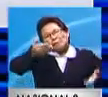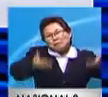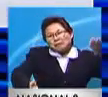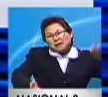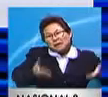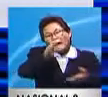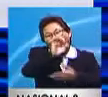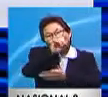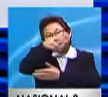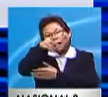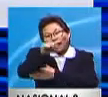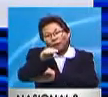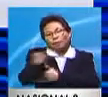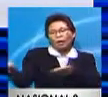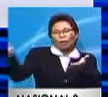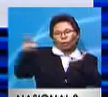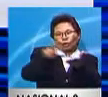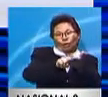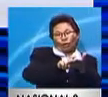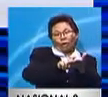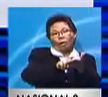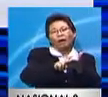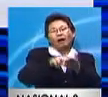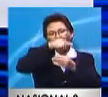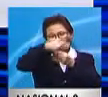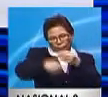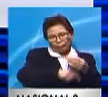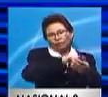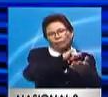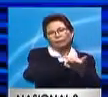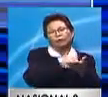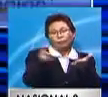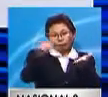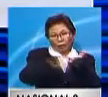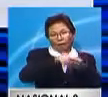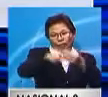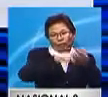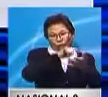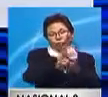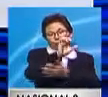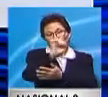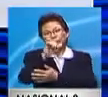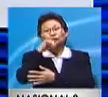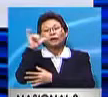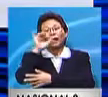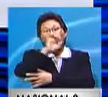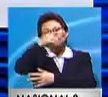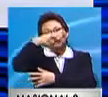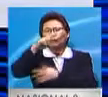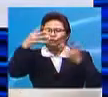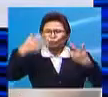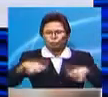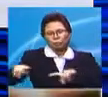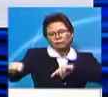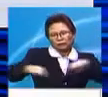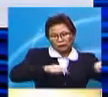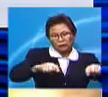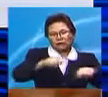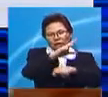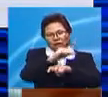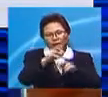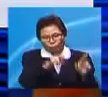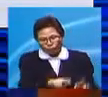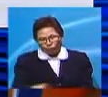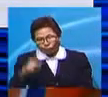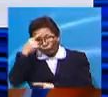sprm akan mengeluarkan kenyataan lanjut berhubung perkara itu semalam sprm mendakwa pihaknya sudah mempunyai tindakan serta